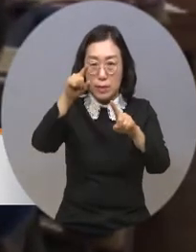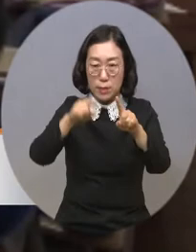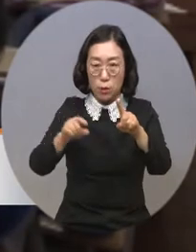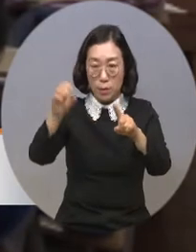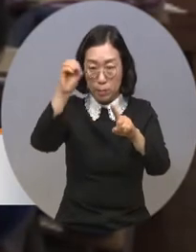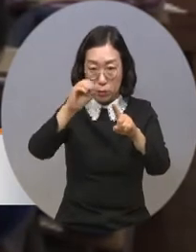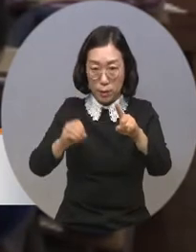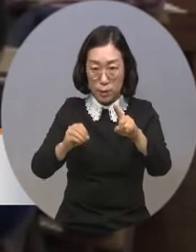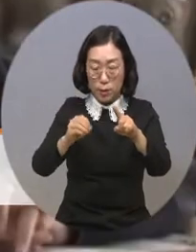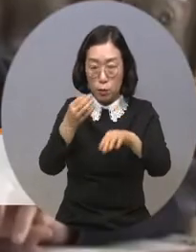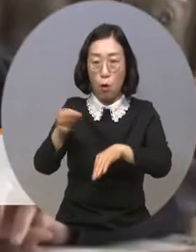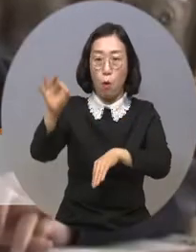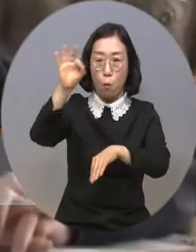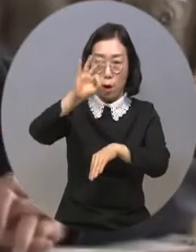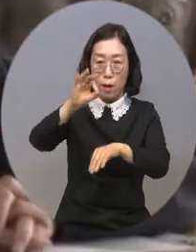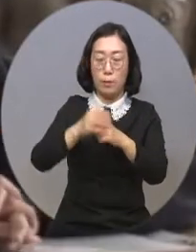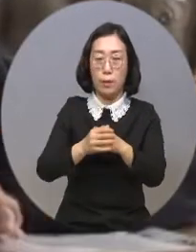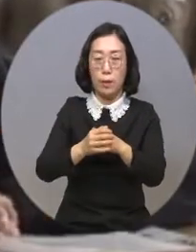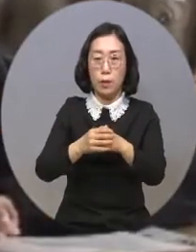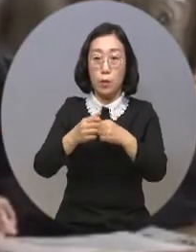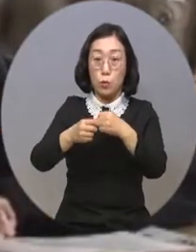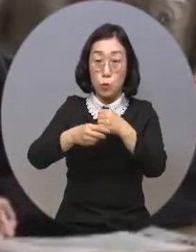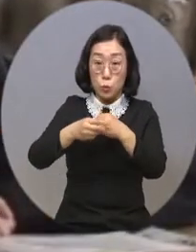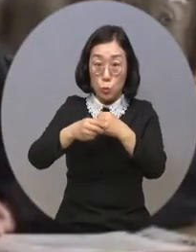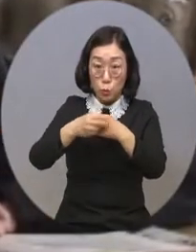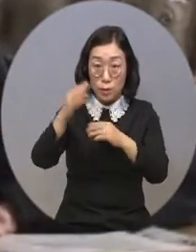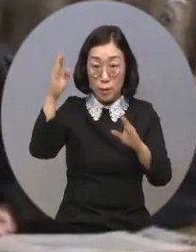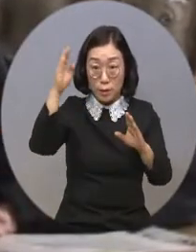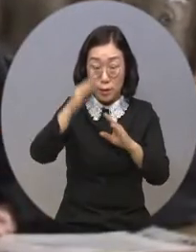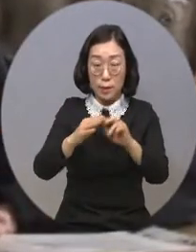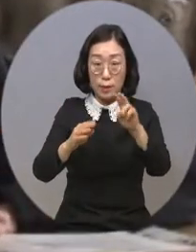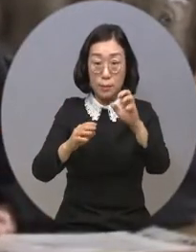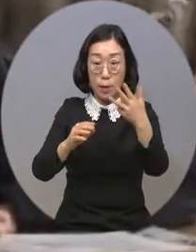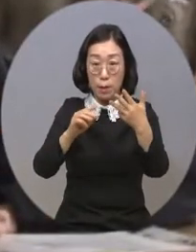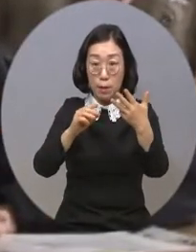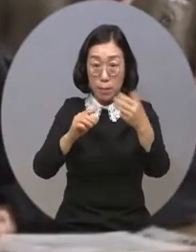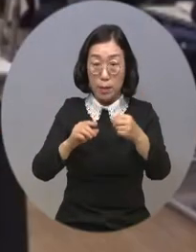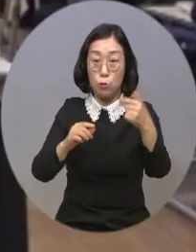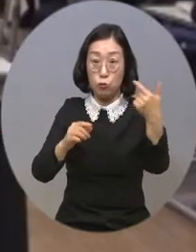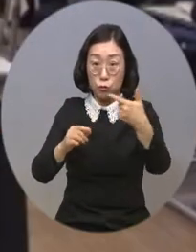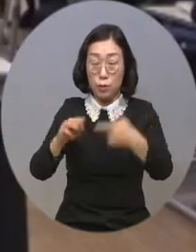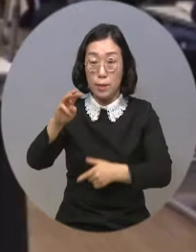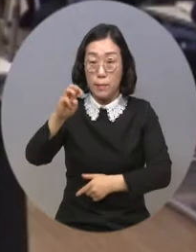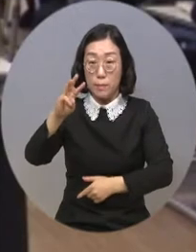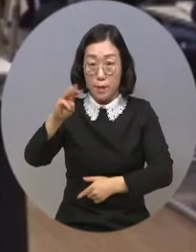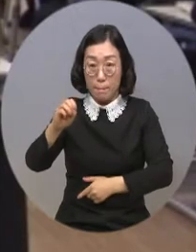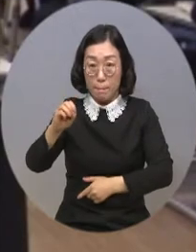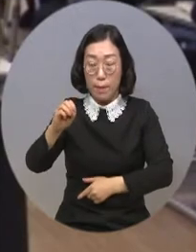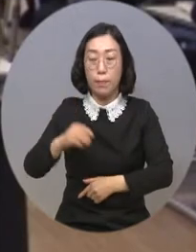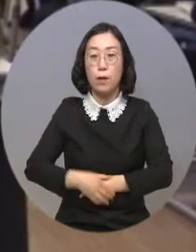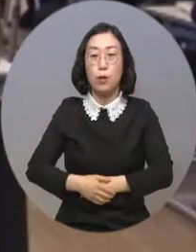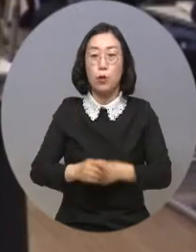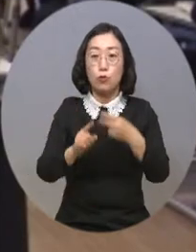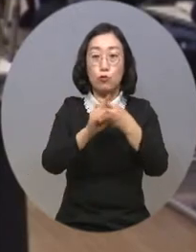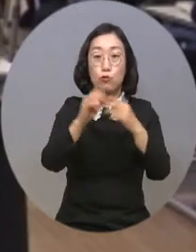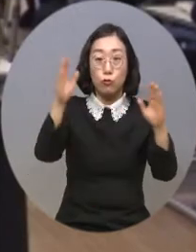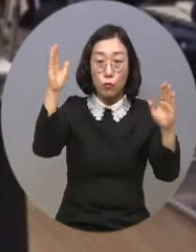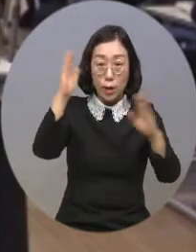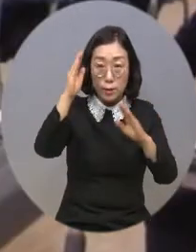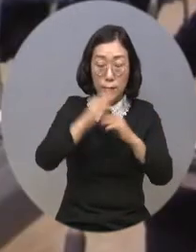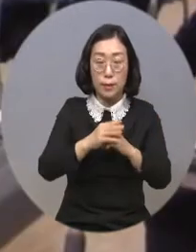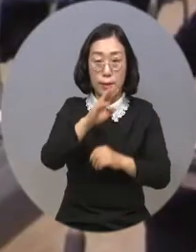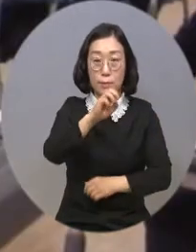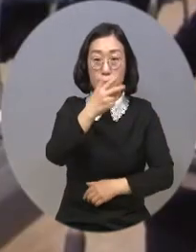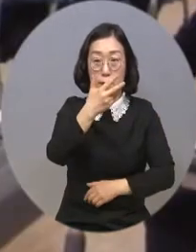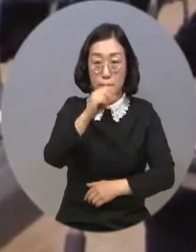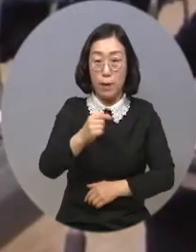21.1%로 늘어납니다. 초등학생은 기존 28만 6천 원에서 33만 1천 원으로, 중학생은 기존